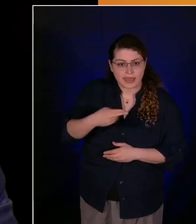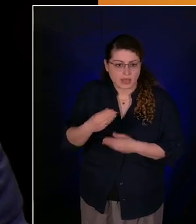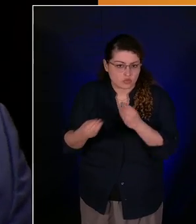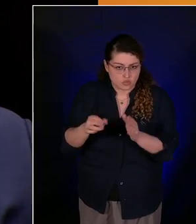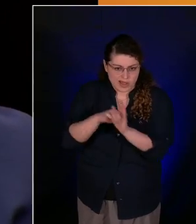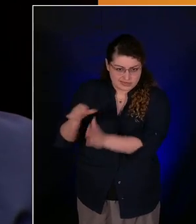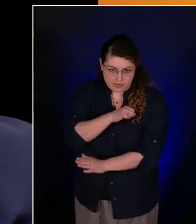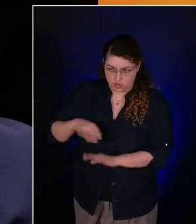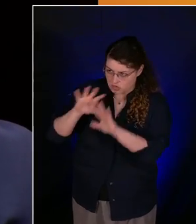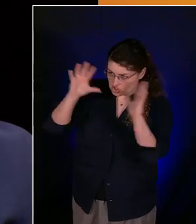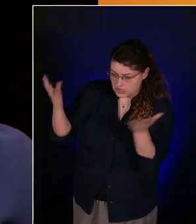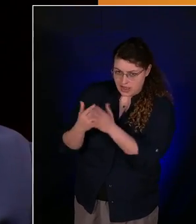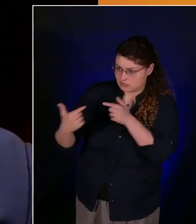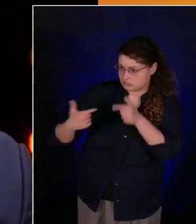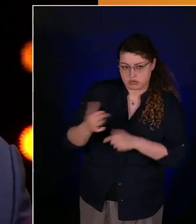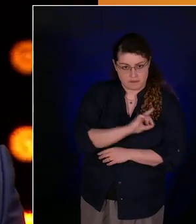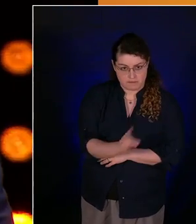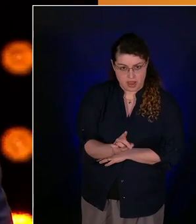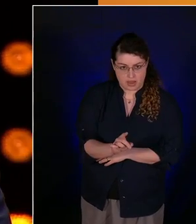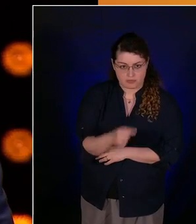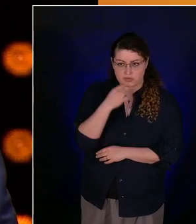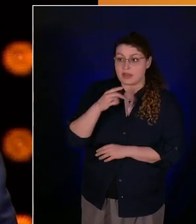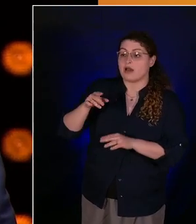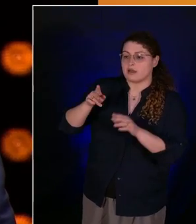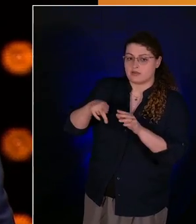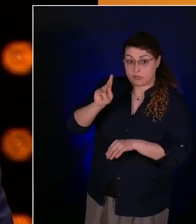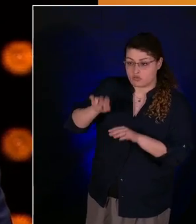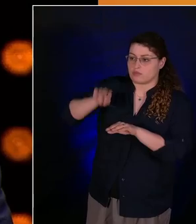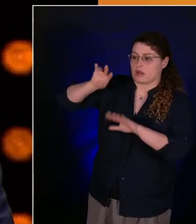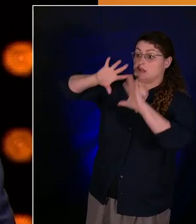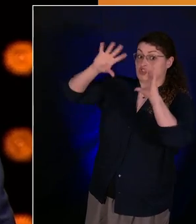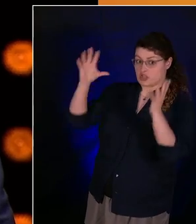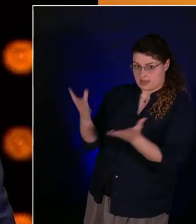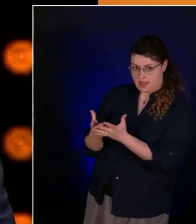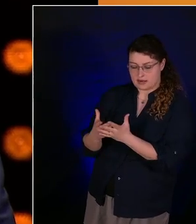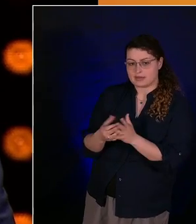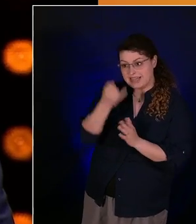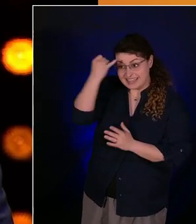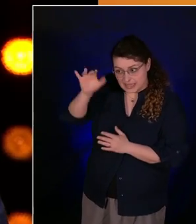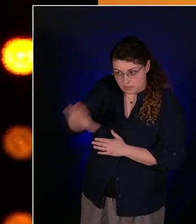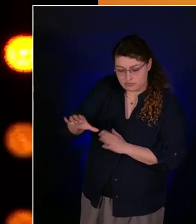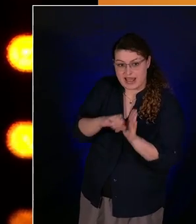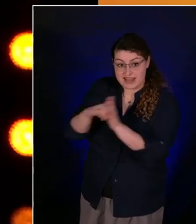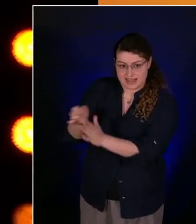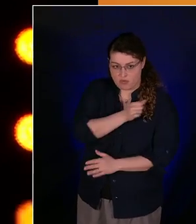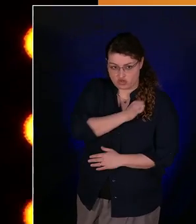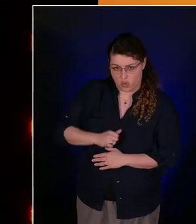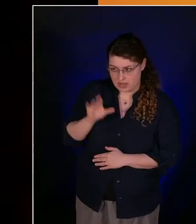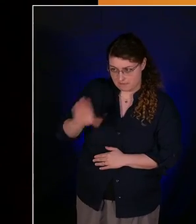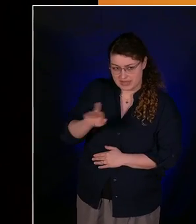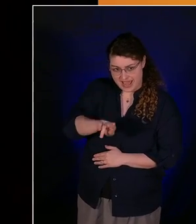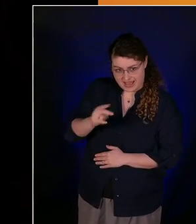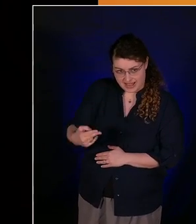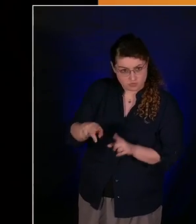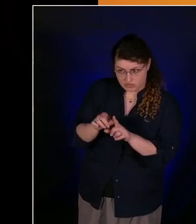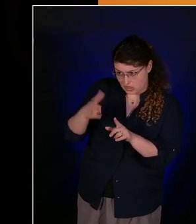qualifie le RN c'est vrai mais on qualifie aussi plus largement l'extrême droite et les idées d'extrême droite qui ne sont pas propres cor RN et qui sont largement diffusé